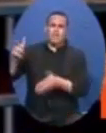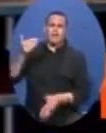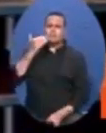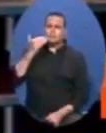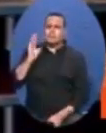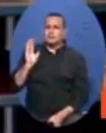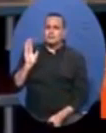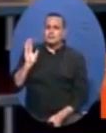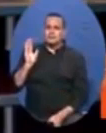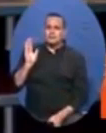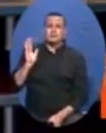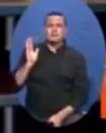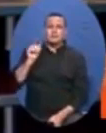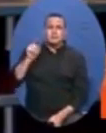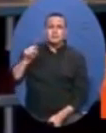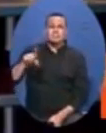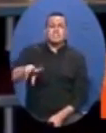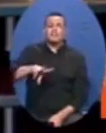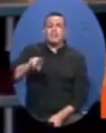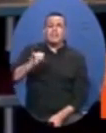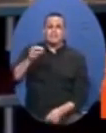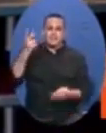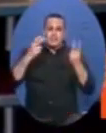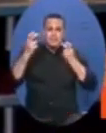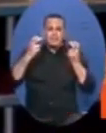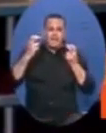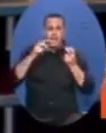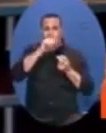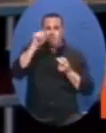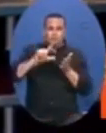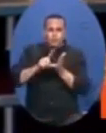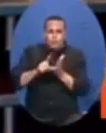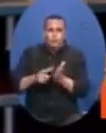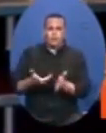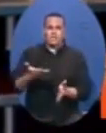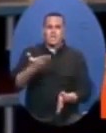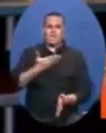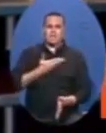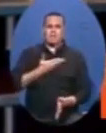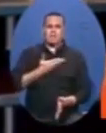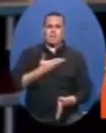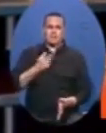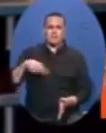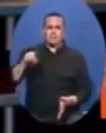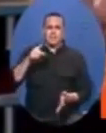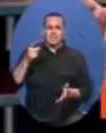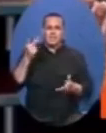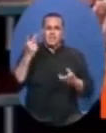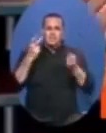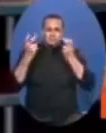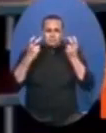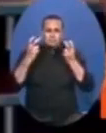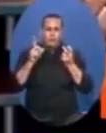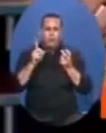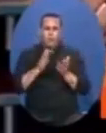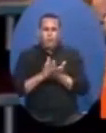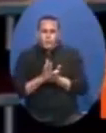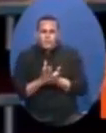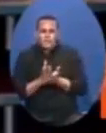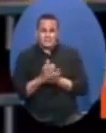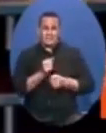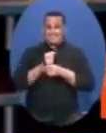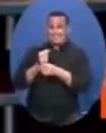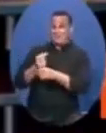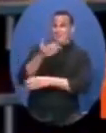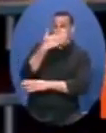שזה... נושא של גניבת מידע טכנולוגי, קבלת יתרון לא הוגן, עידוד של הייצוא בעזרת כלים של